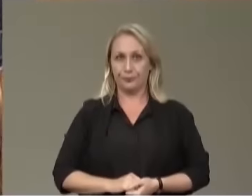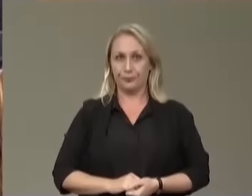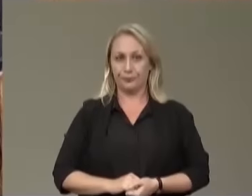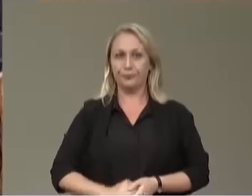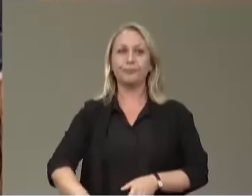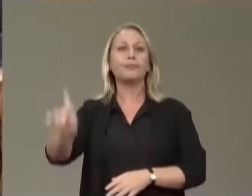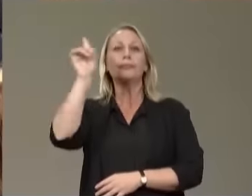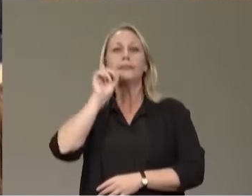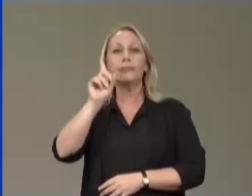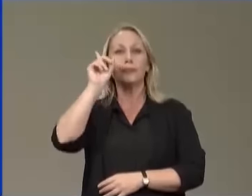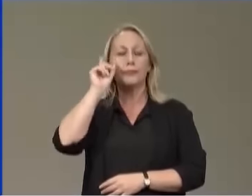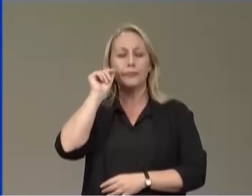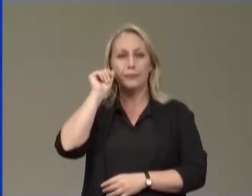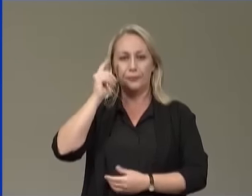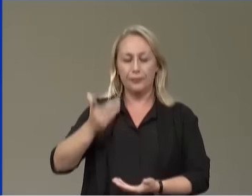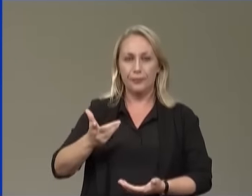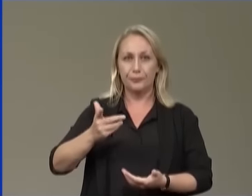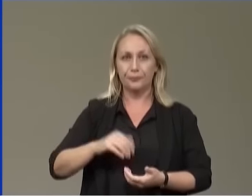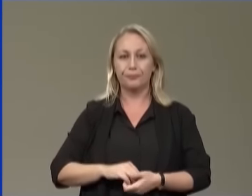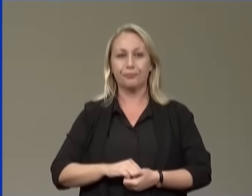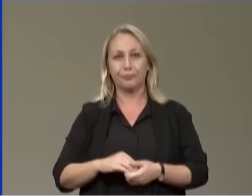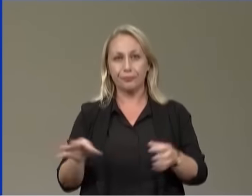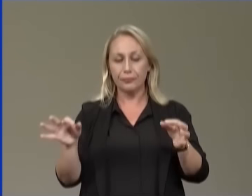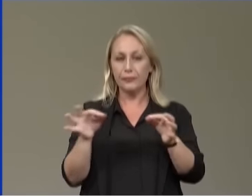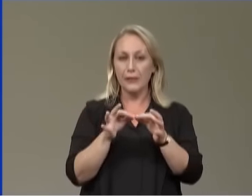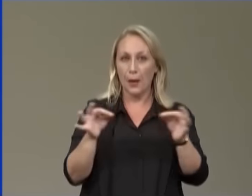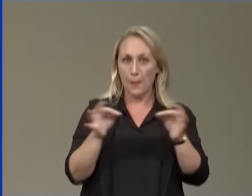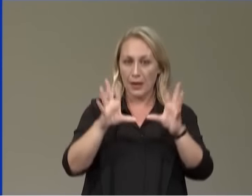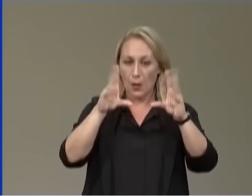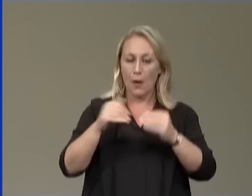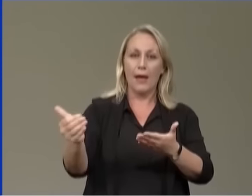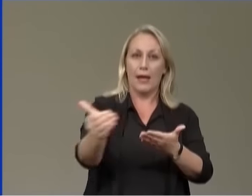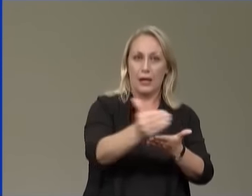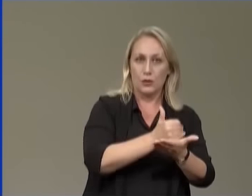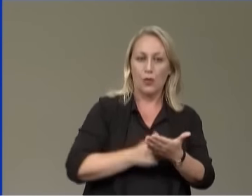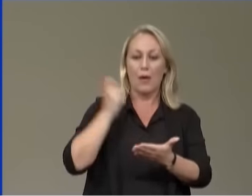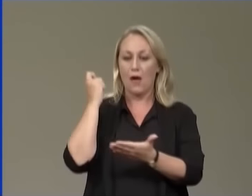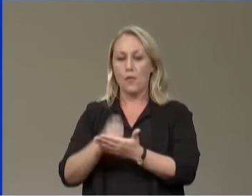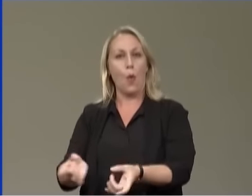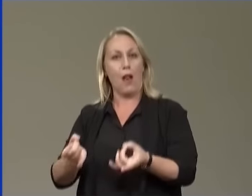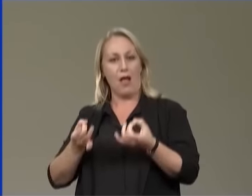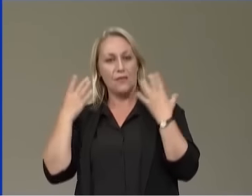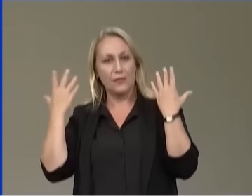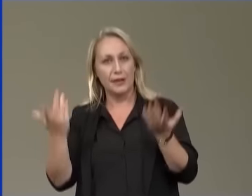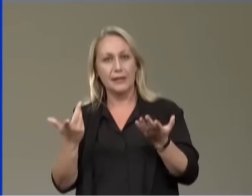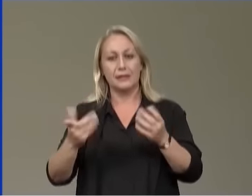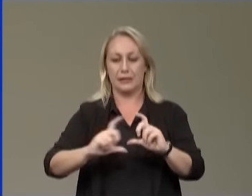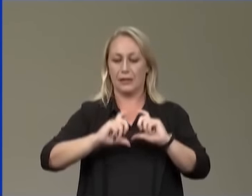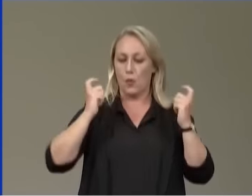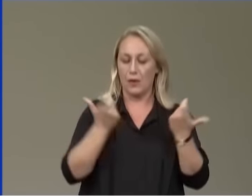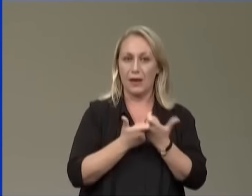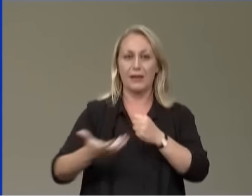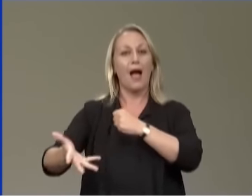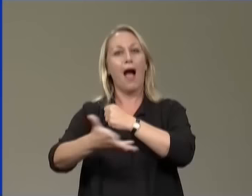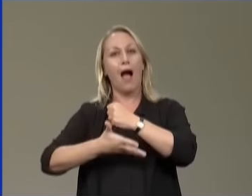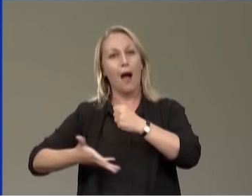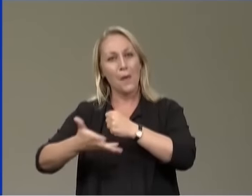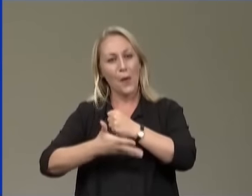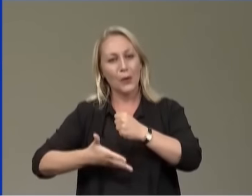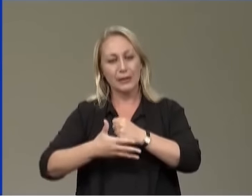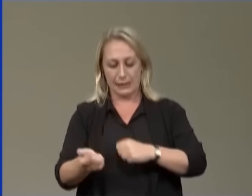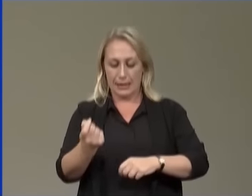Κυρίες και κύριοι, μετά τα μέτρα για το εισόδημα και τις φοροελαφρύνσεις στην οικογένεια και τους αγρότες, επιτρέψτε μου να